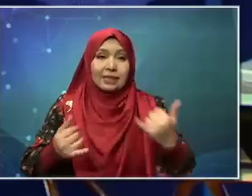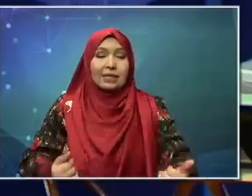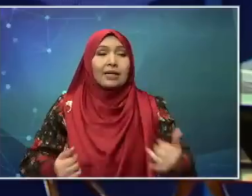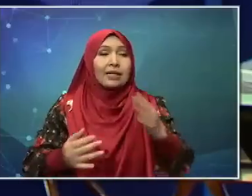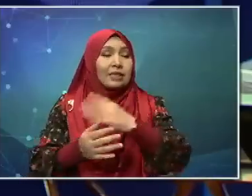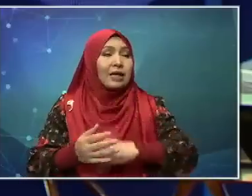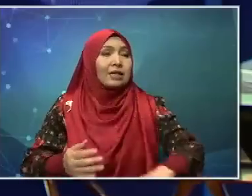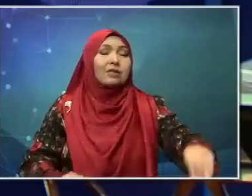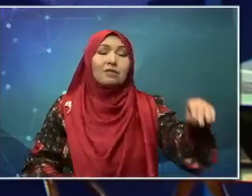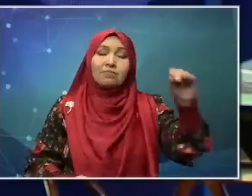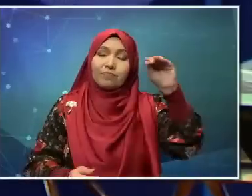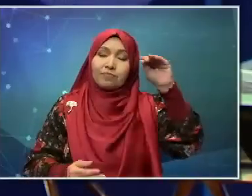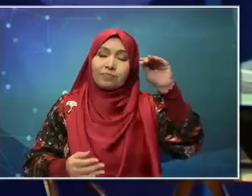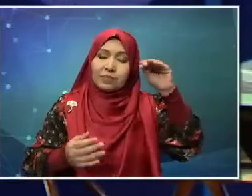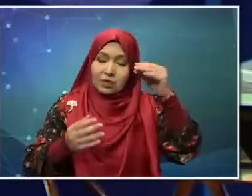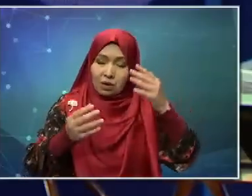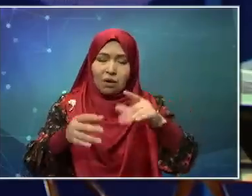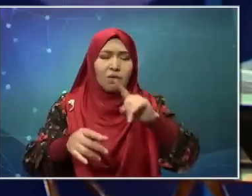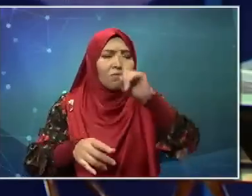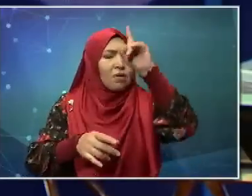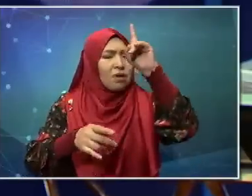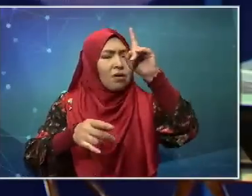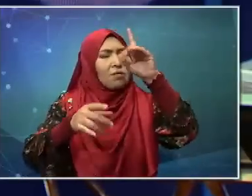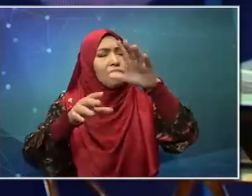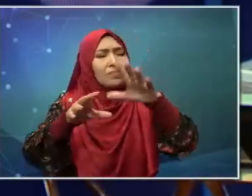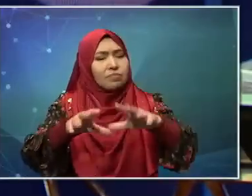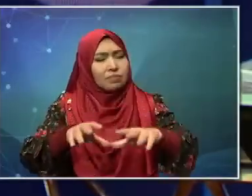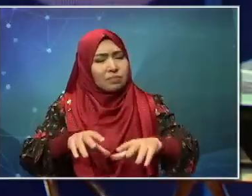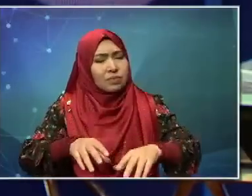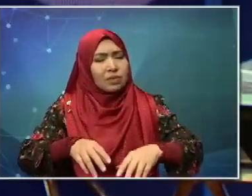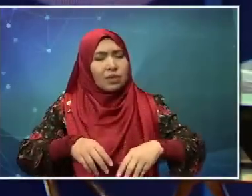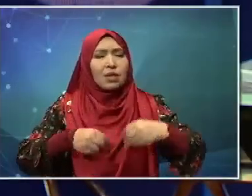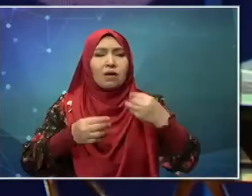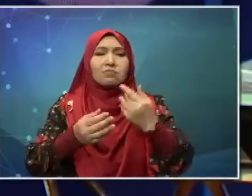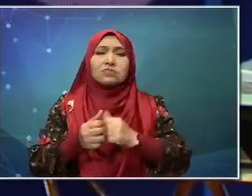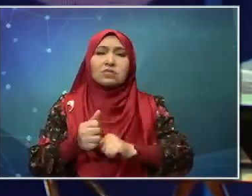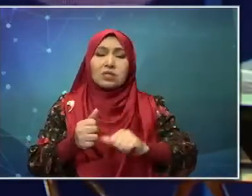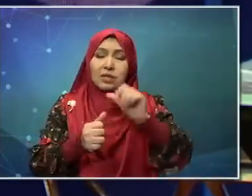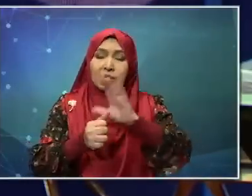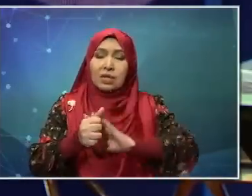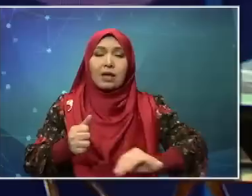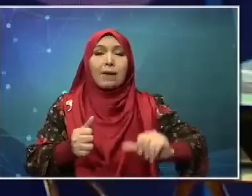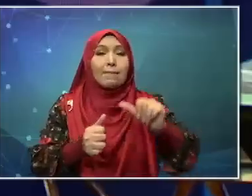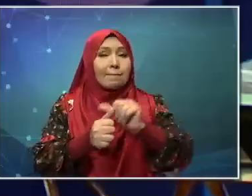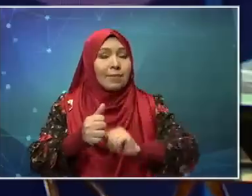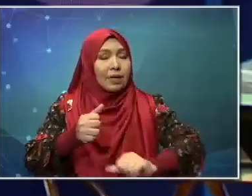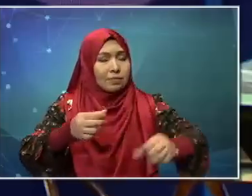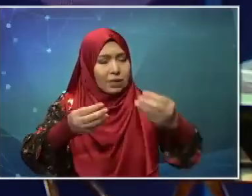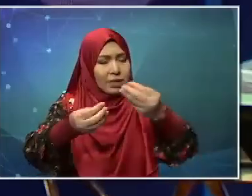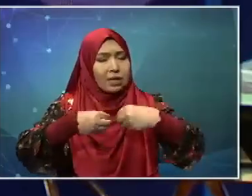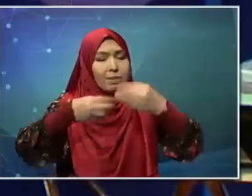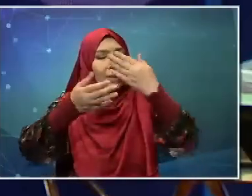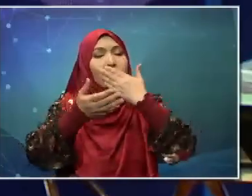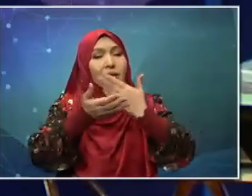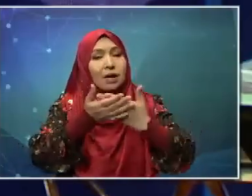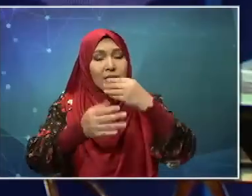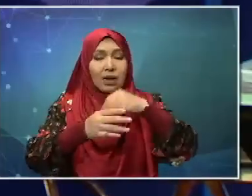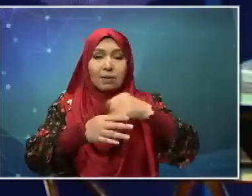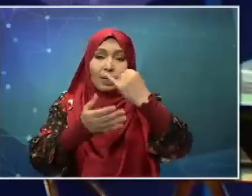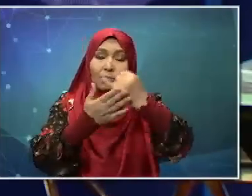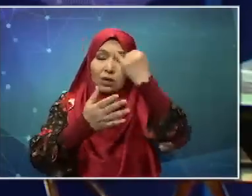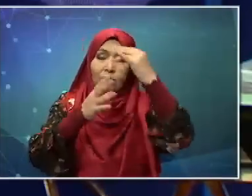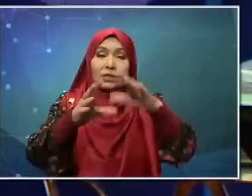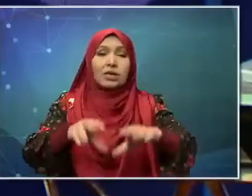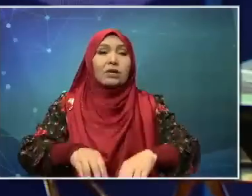subhanaka La ilmalana illa Ma allamtana innaka Antal alimul Hakim robbi zidni Ilma